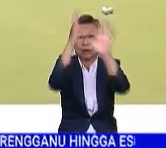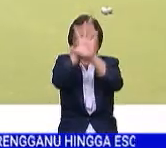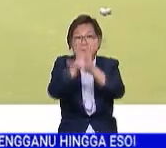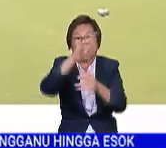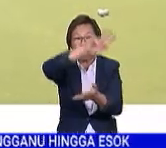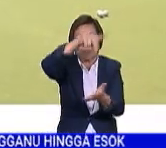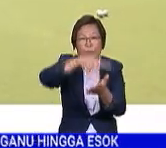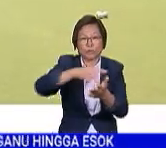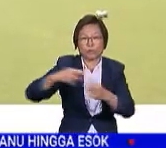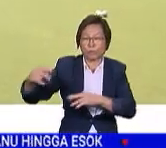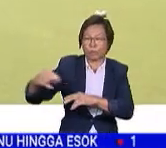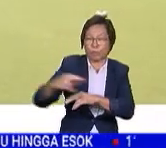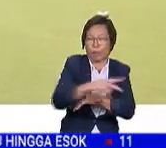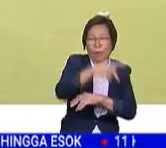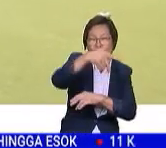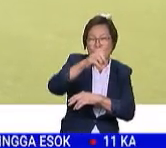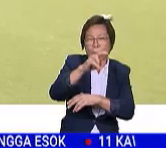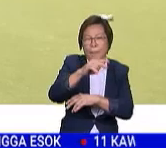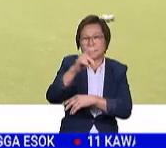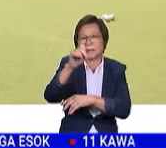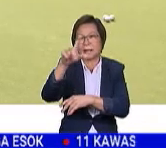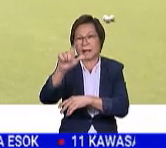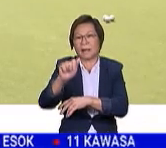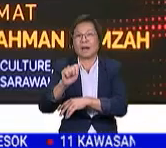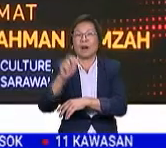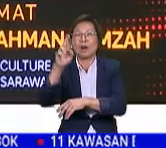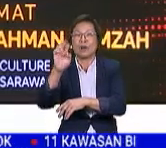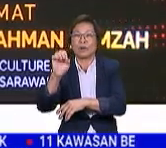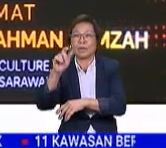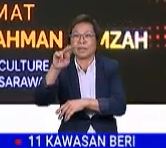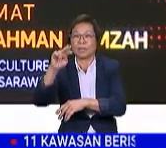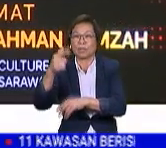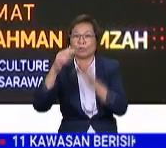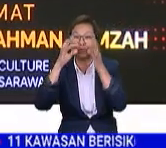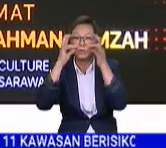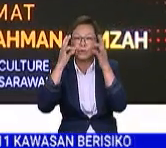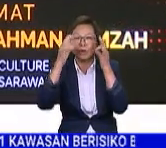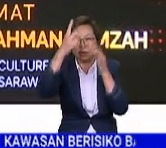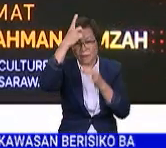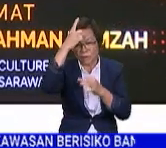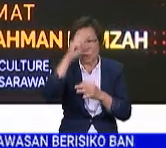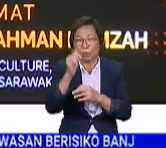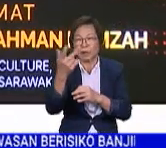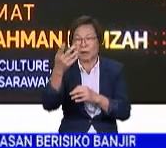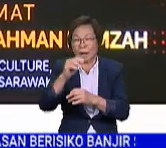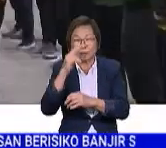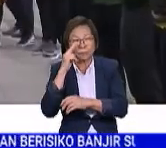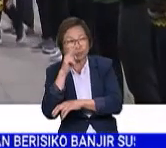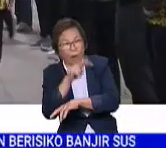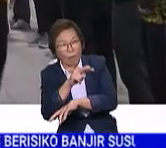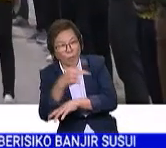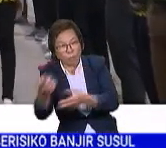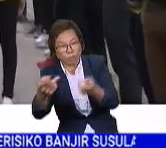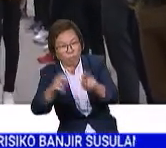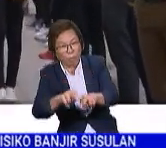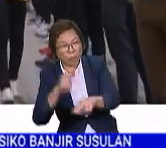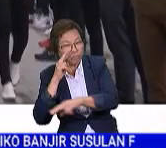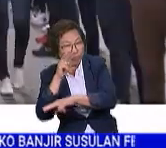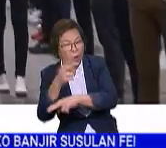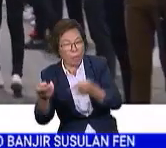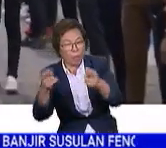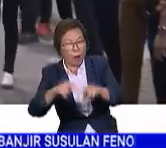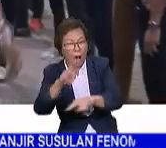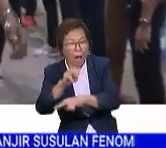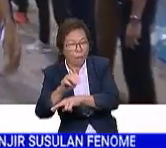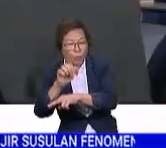rawa di pusat Aquatic pandelela rinong di kucing Pakde majelis itu Dato Sri Abdul Karim turun menyaksikan sesi menandatangani memorandum